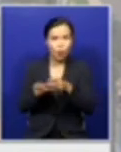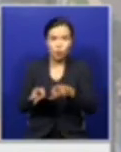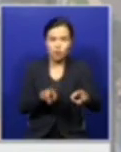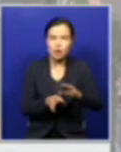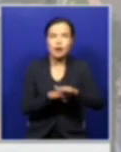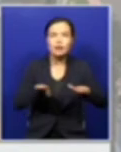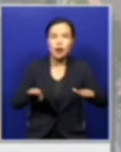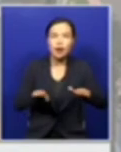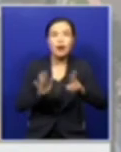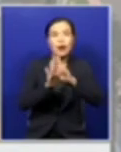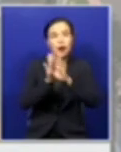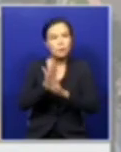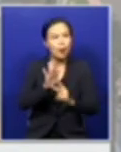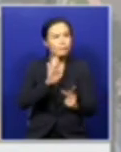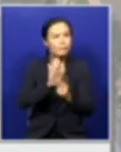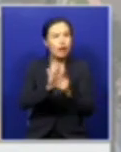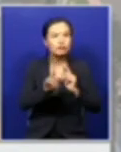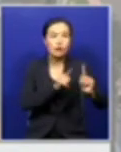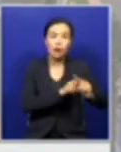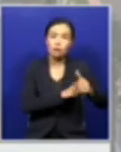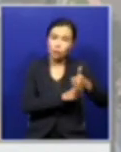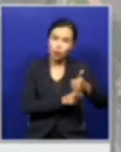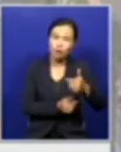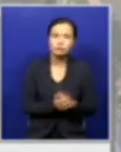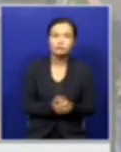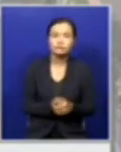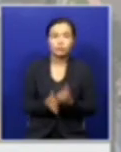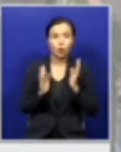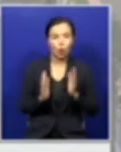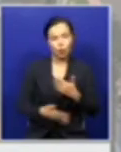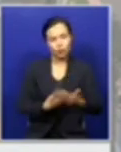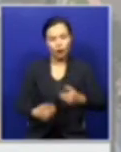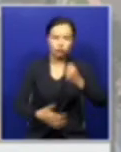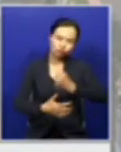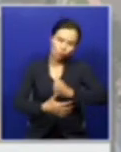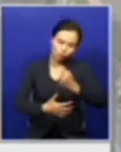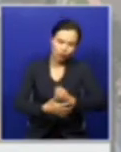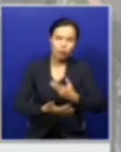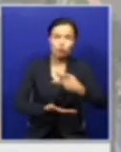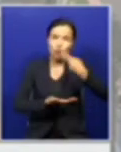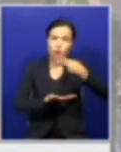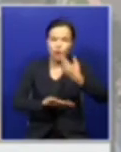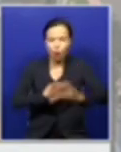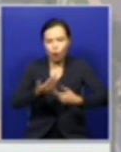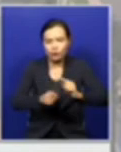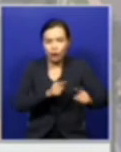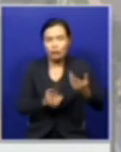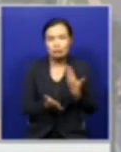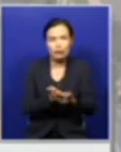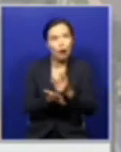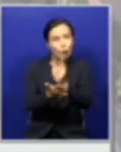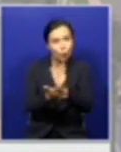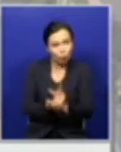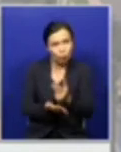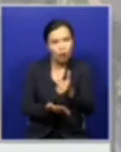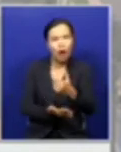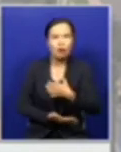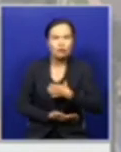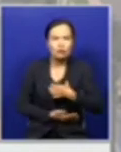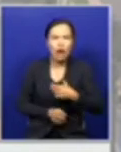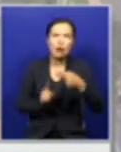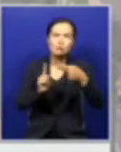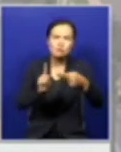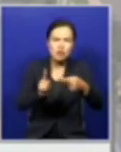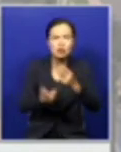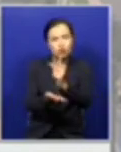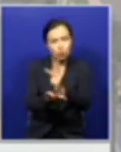กณฑ์เปลี่ยนระเบียบกติกาให้คนเหล่านี้แม่ค้าส้มตำพวกขายก๋วยตุ๋งก๋วยเตี๋ยวให้เขายืมเงินได้เขาต้องการหลักหมื่นค่ะท่านประธ